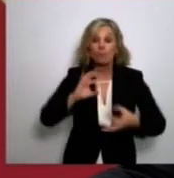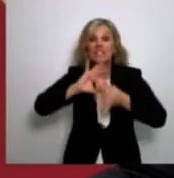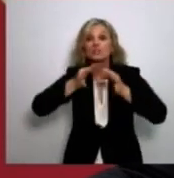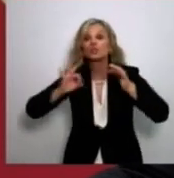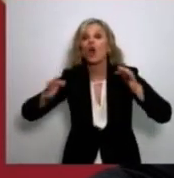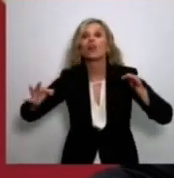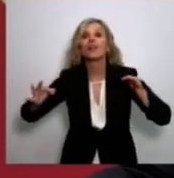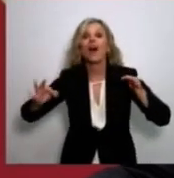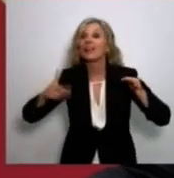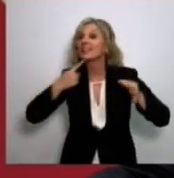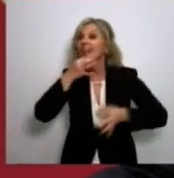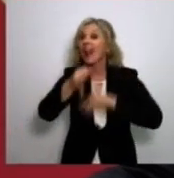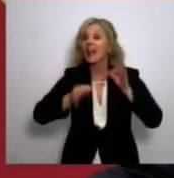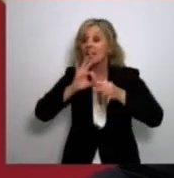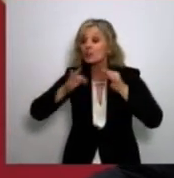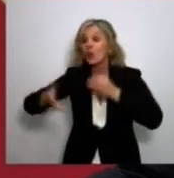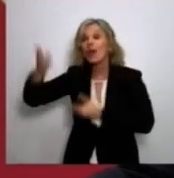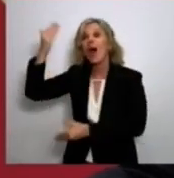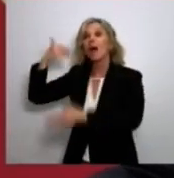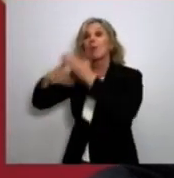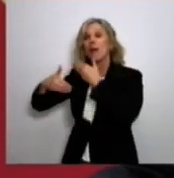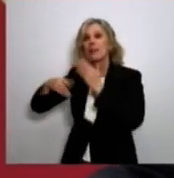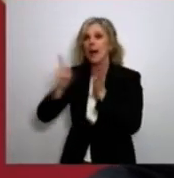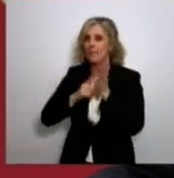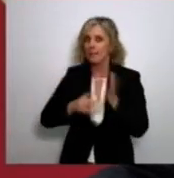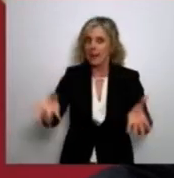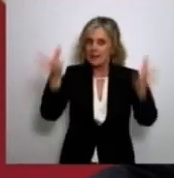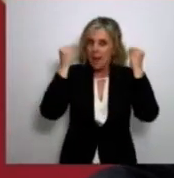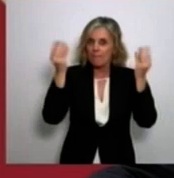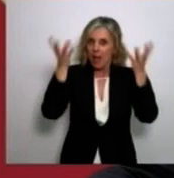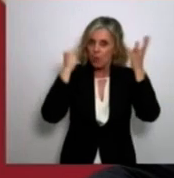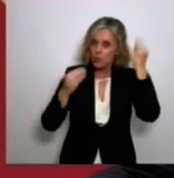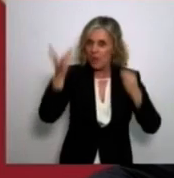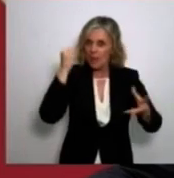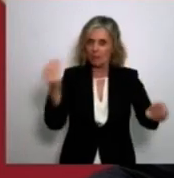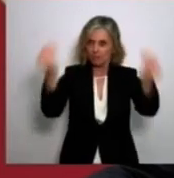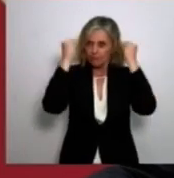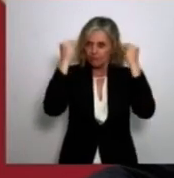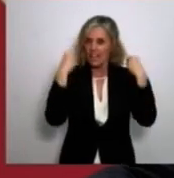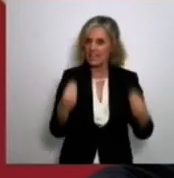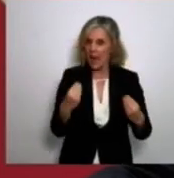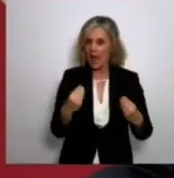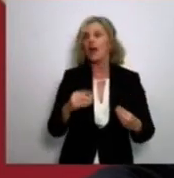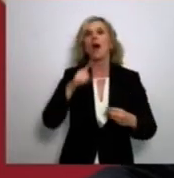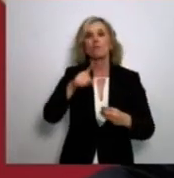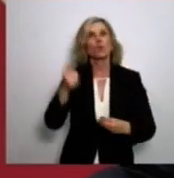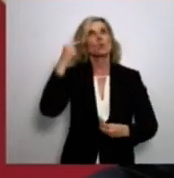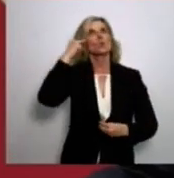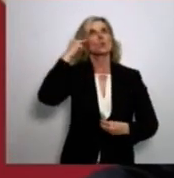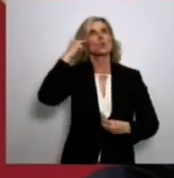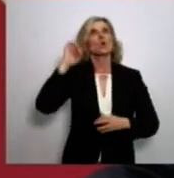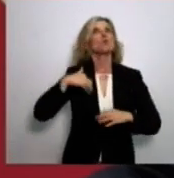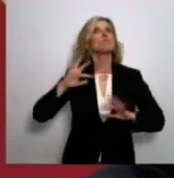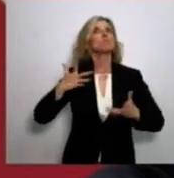Και πρέπει μόνο να την μαθαίνουμε για να διδαχθούμε. Κανένας από αυτούς που ειλικρινά επέλεξαν κάποιο στρατόπεδο στο